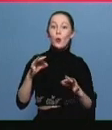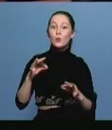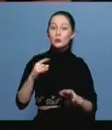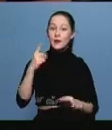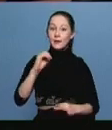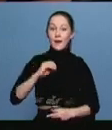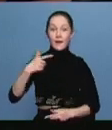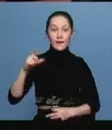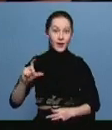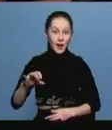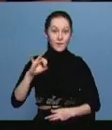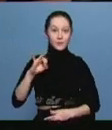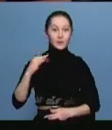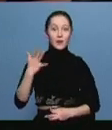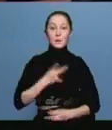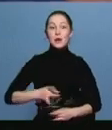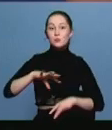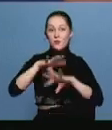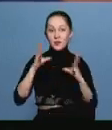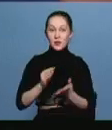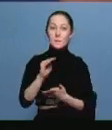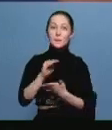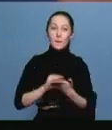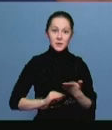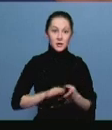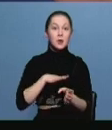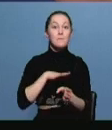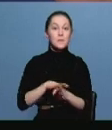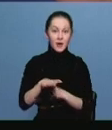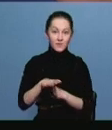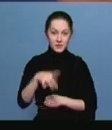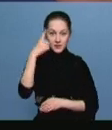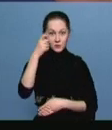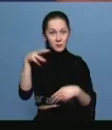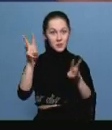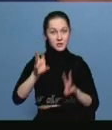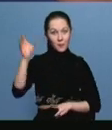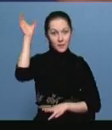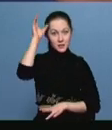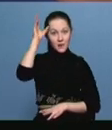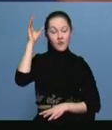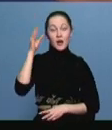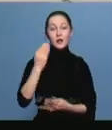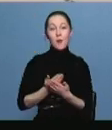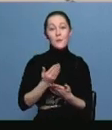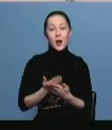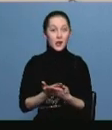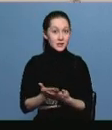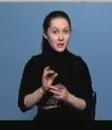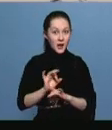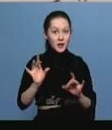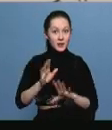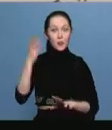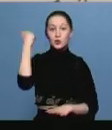госэкзамена. Ученики школ республики в целом с заданием справились, сообщили в Министерстве образования. Показатели на уровне прошлого